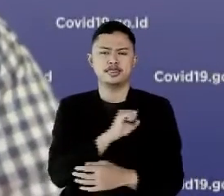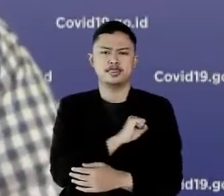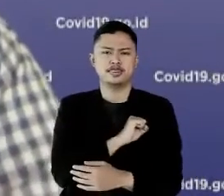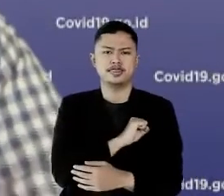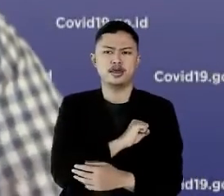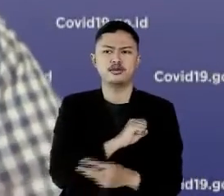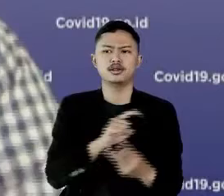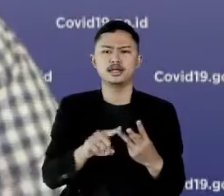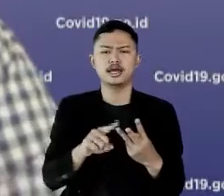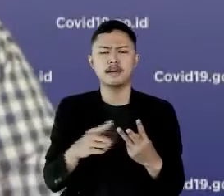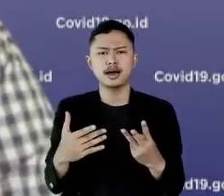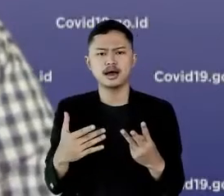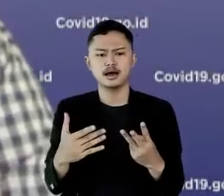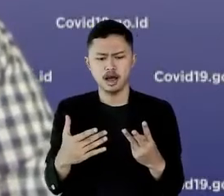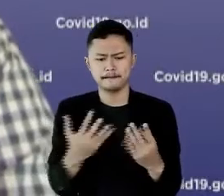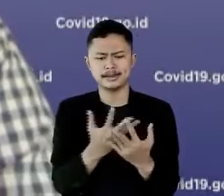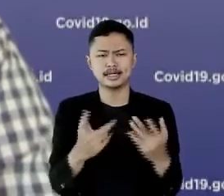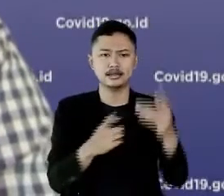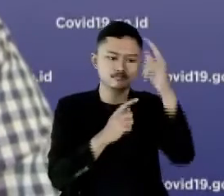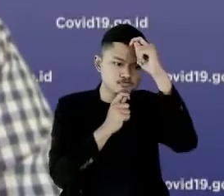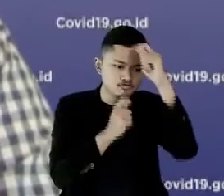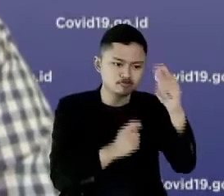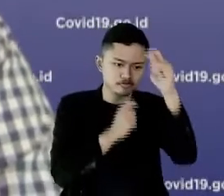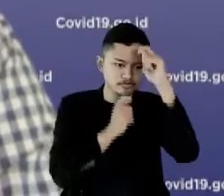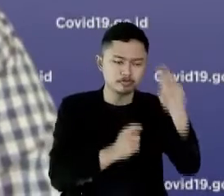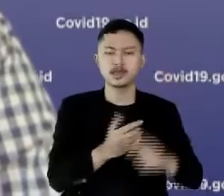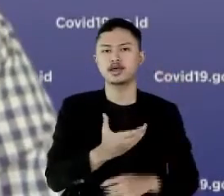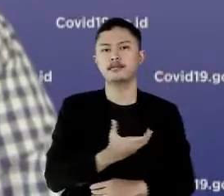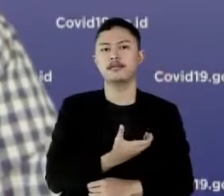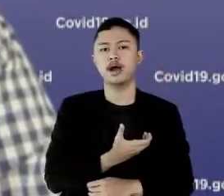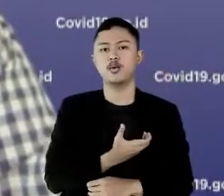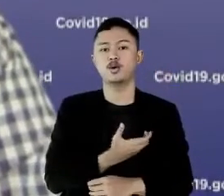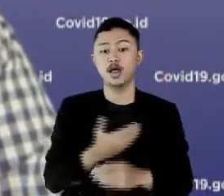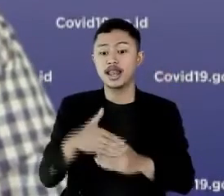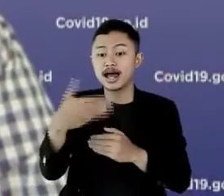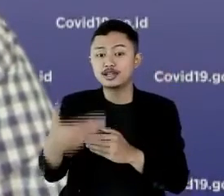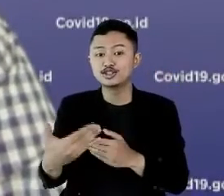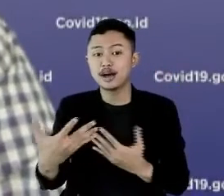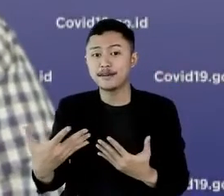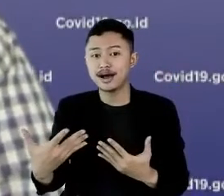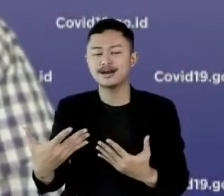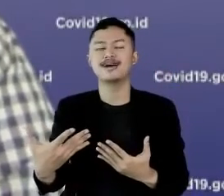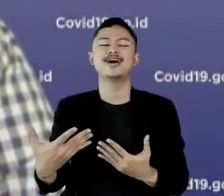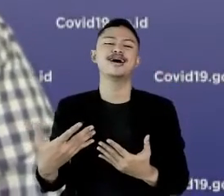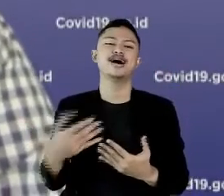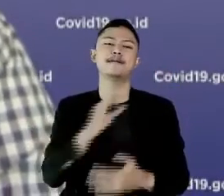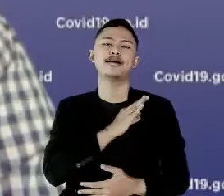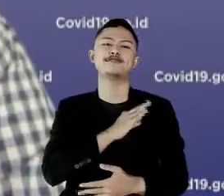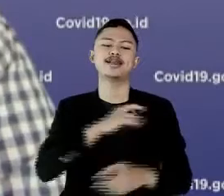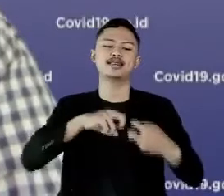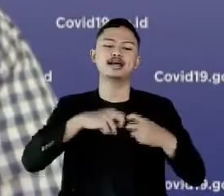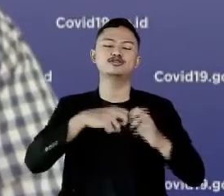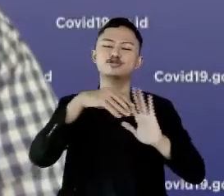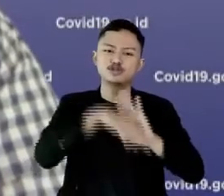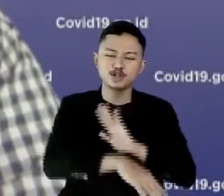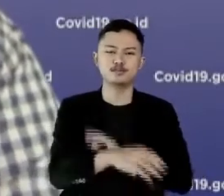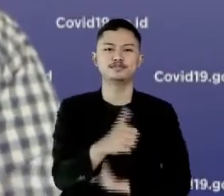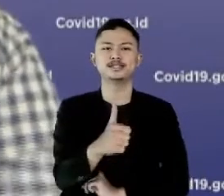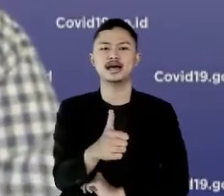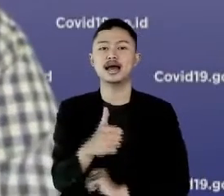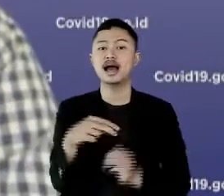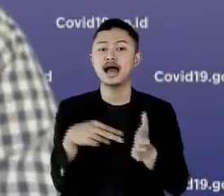kemudian akhirnya mau mematuhi aturan tersebut, kasus menurun. Ya, jadi sekali lagi sebetulnya bagaimana